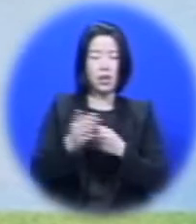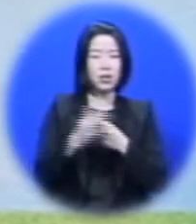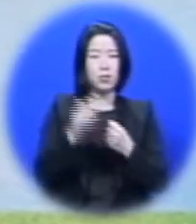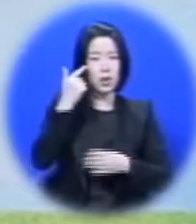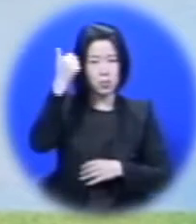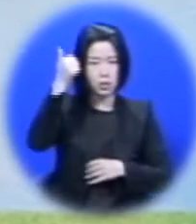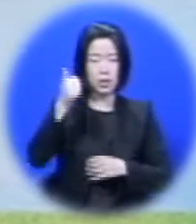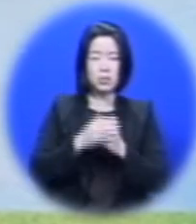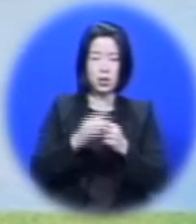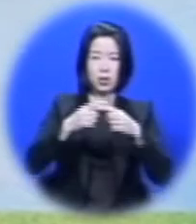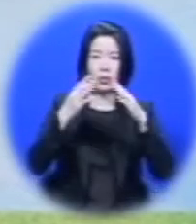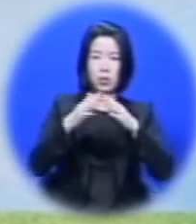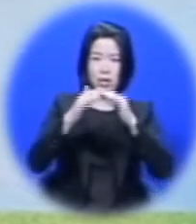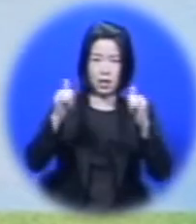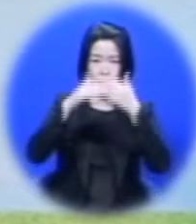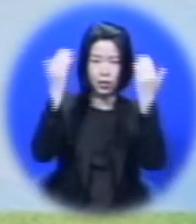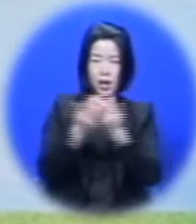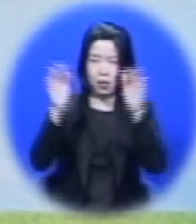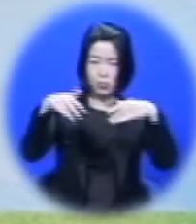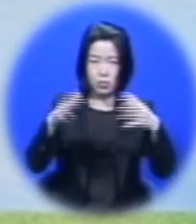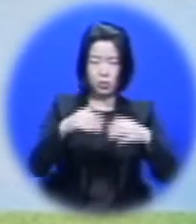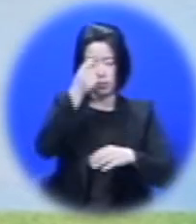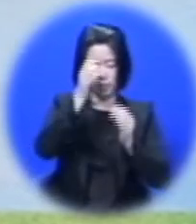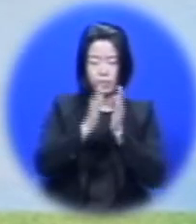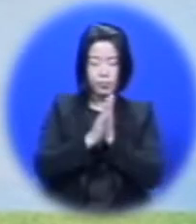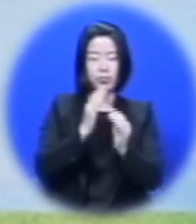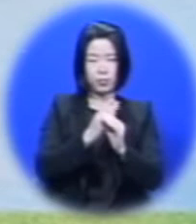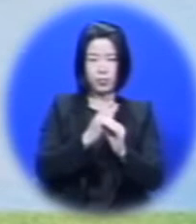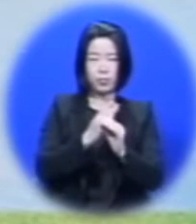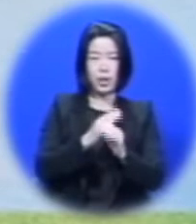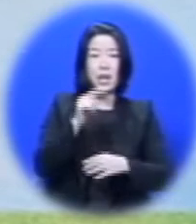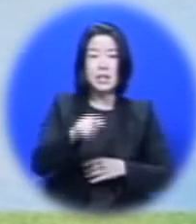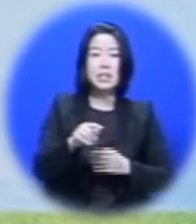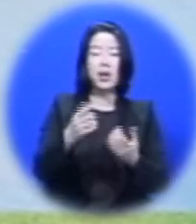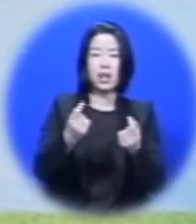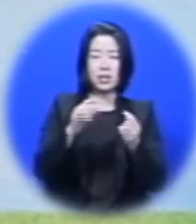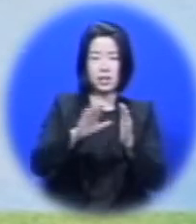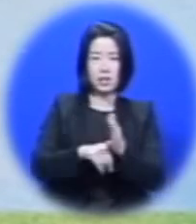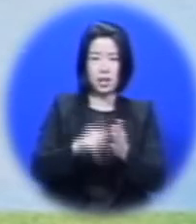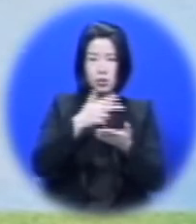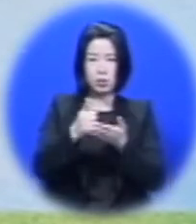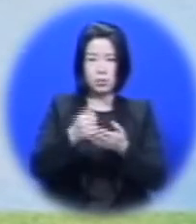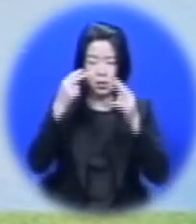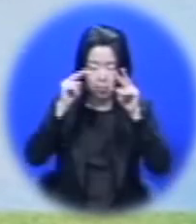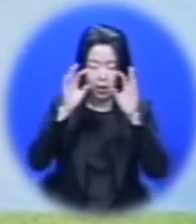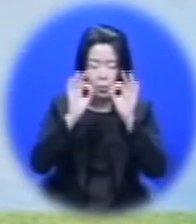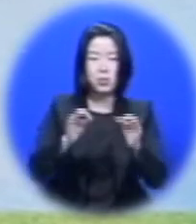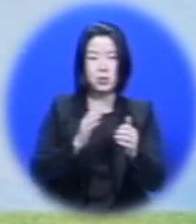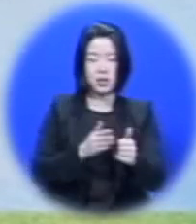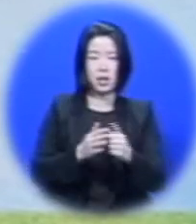목사님께서 교인들을 다 부르고 기도합시다. 정말 이와 같은 때에 우리가 주님을 바라봅시다.